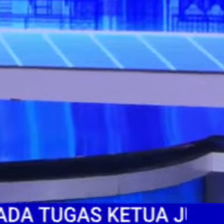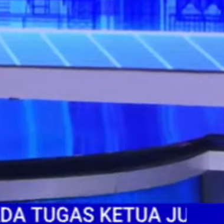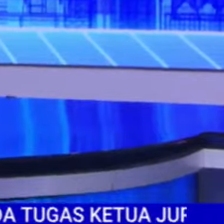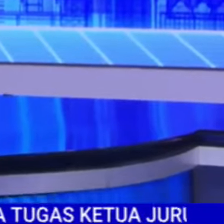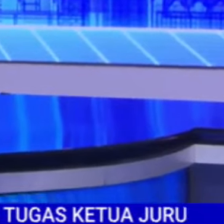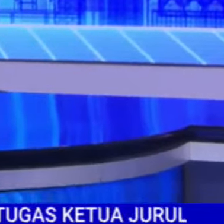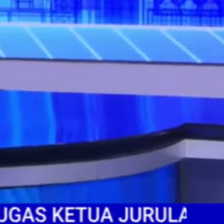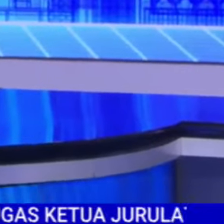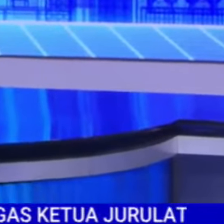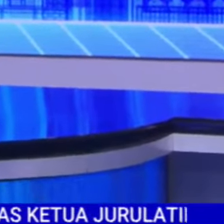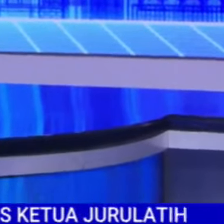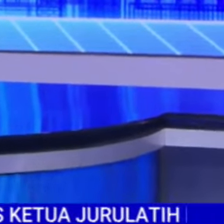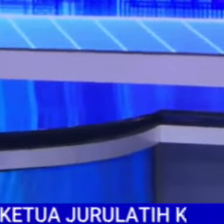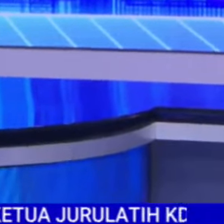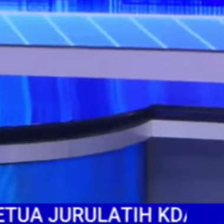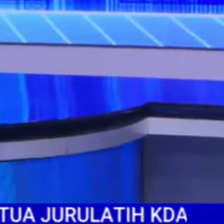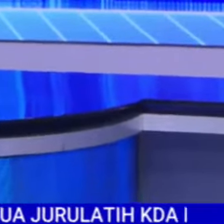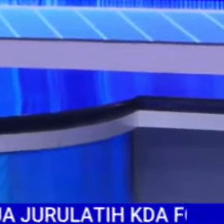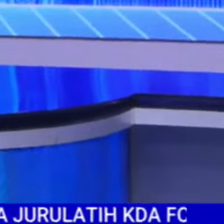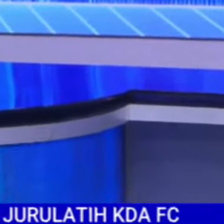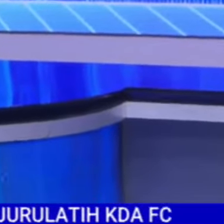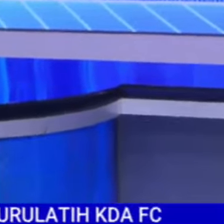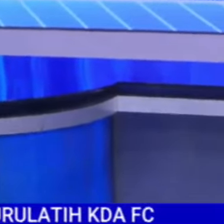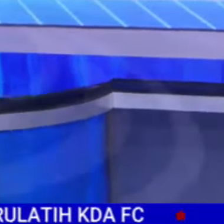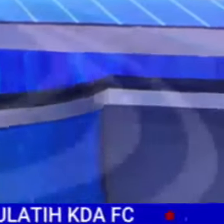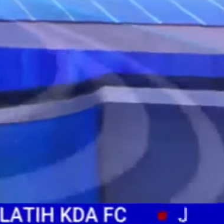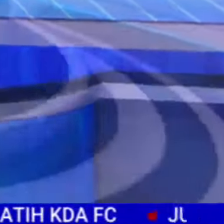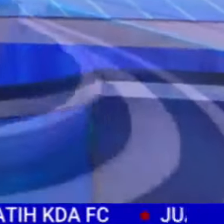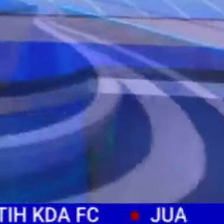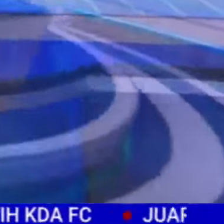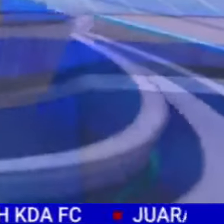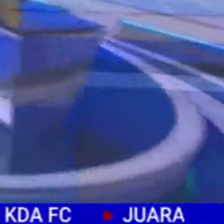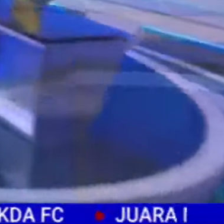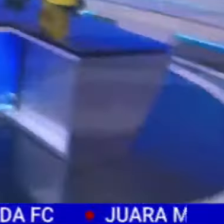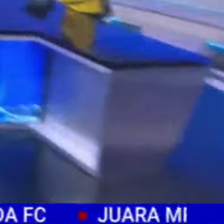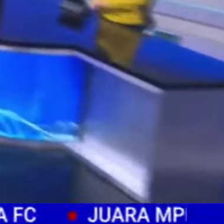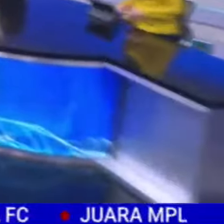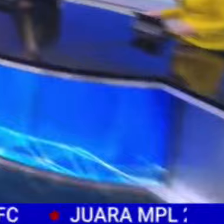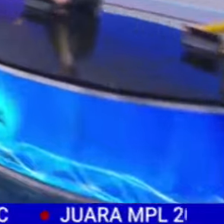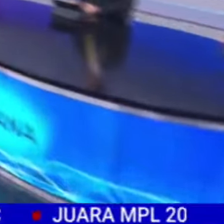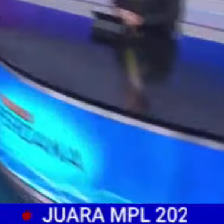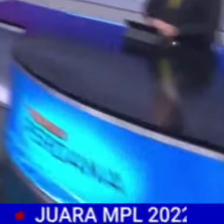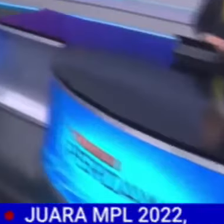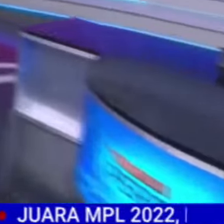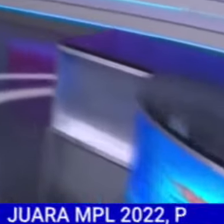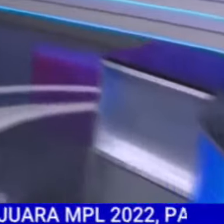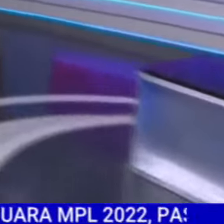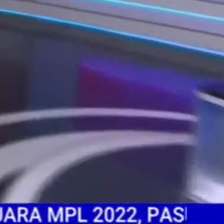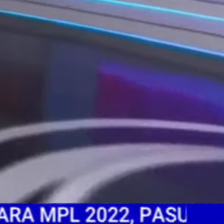Bersua kembali. Berita perdana malam ini kita teruskan dengan perkembangan sukan. Bersama Syairul Islam. Silakan, Syair.